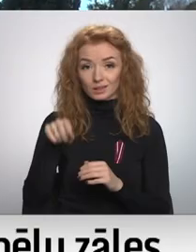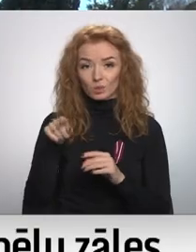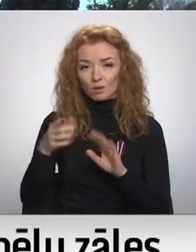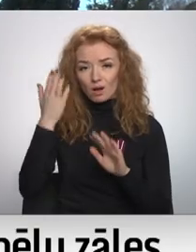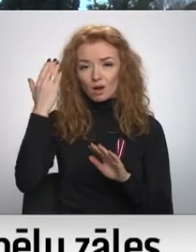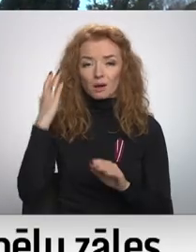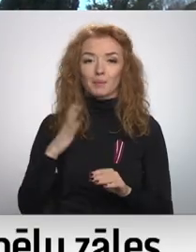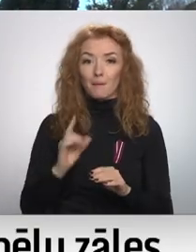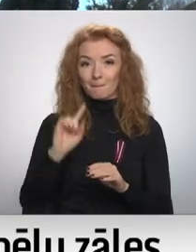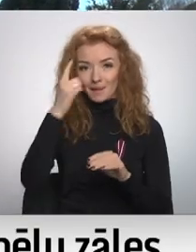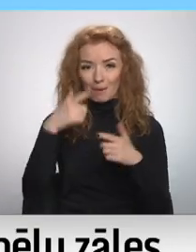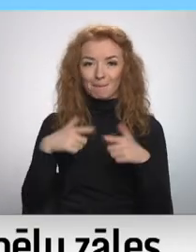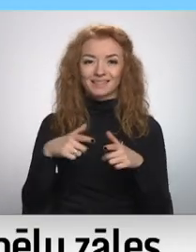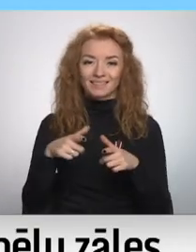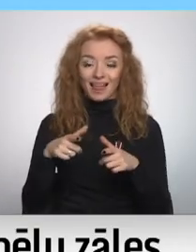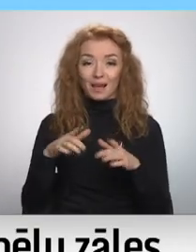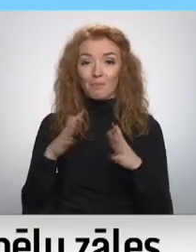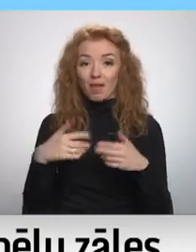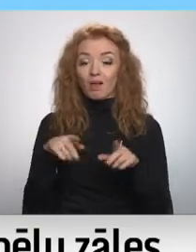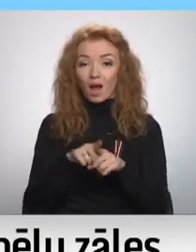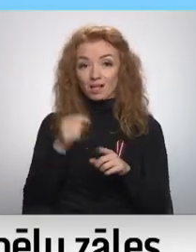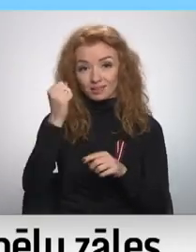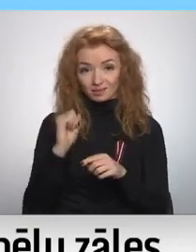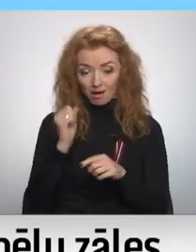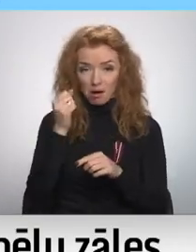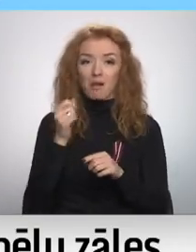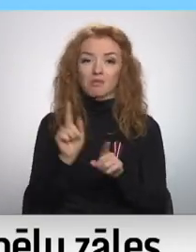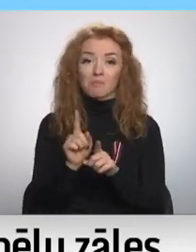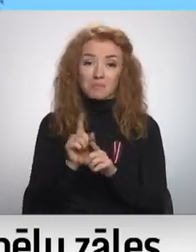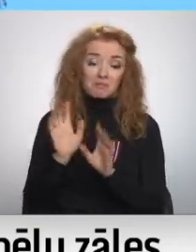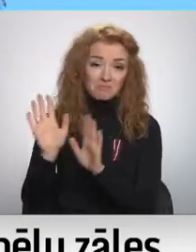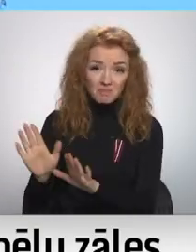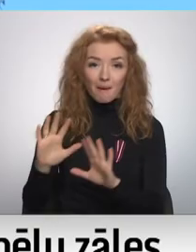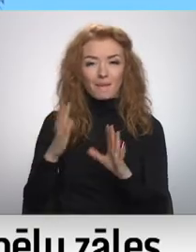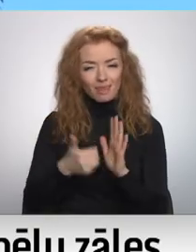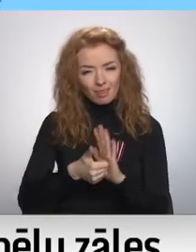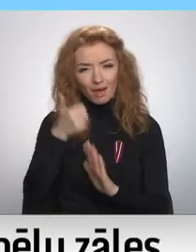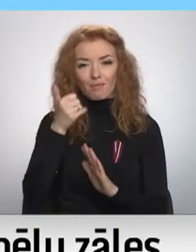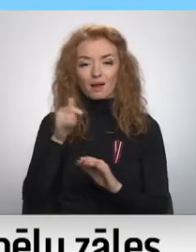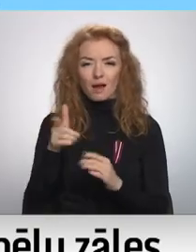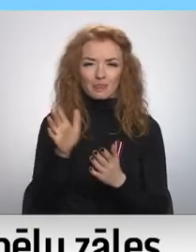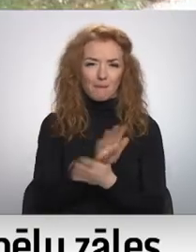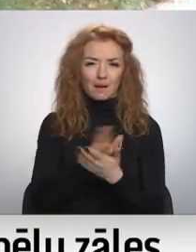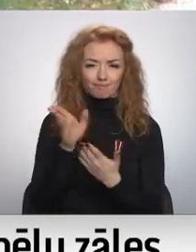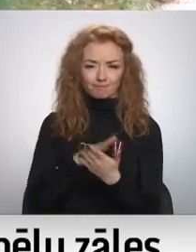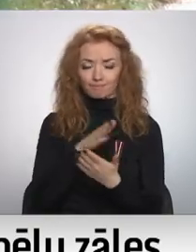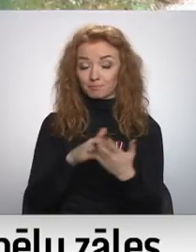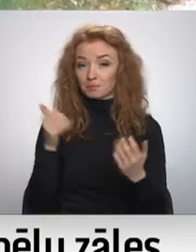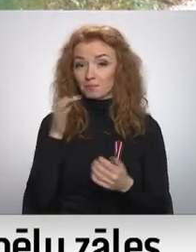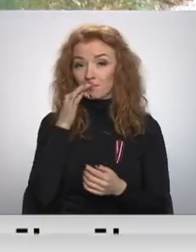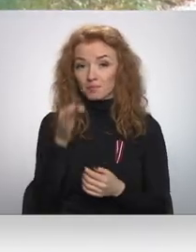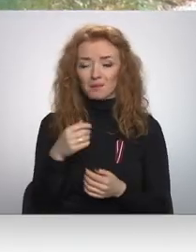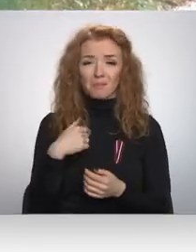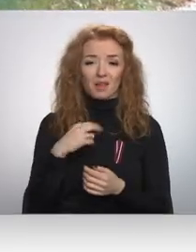bijusi pirmā picērija Ādažos, bet arī spēļu zāle netraucējot. Tomēr būtu labāk, ja tās tur nebūtu. Man jau